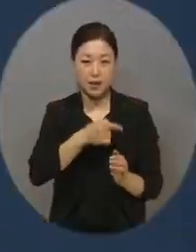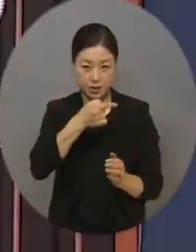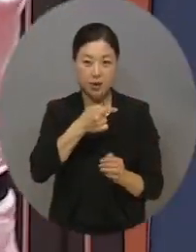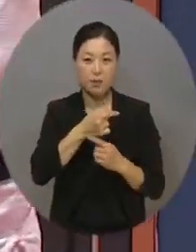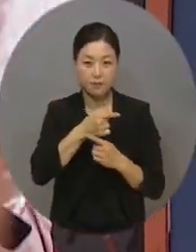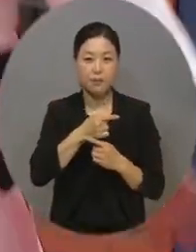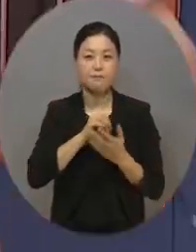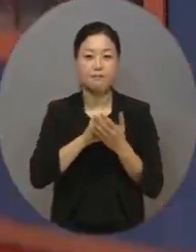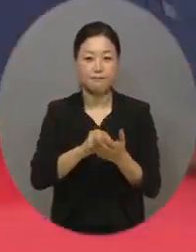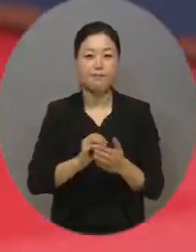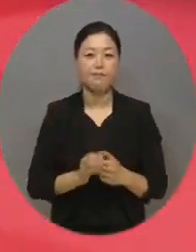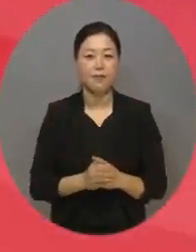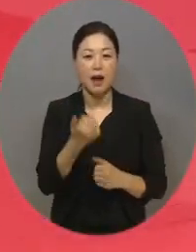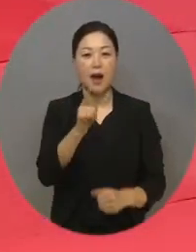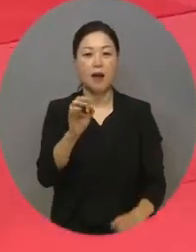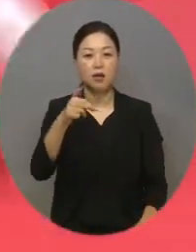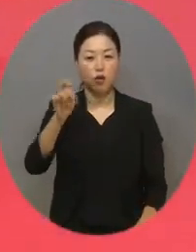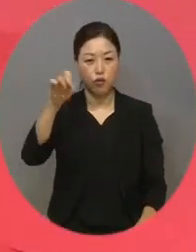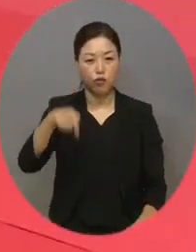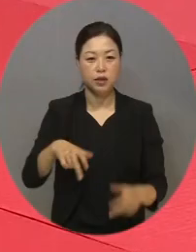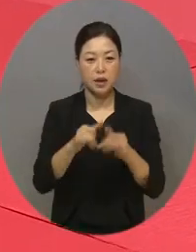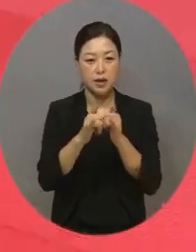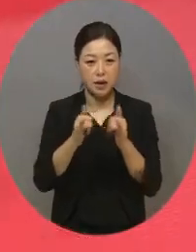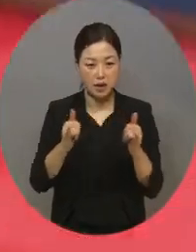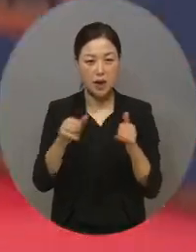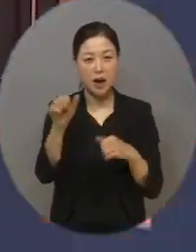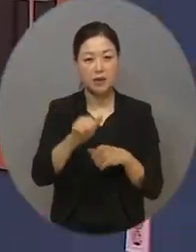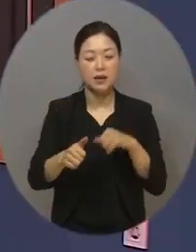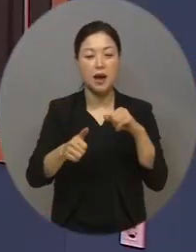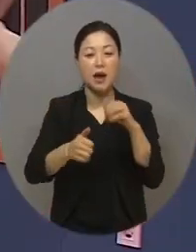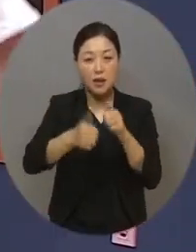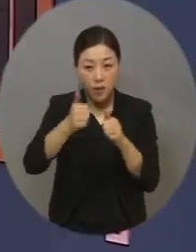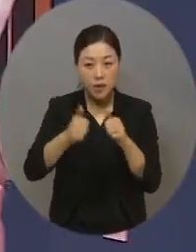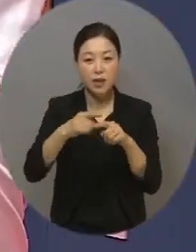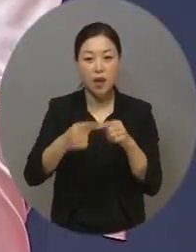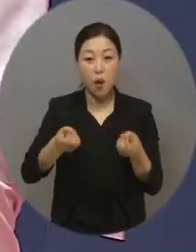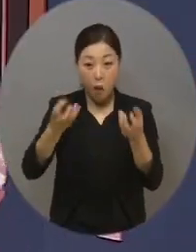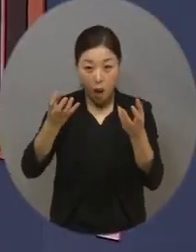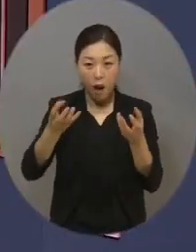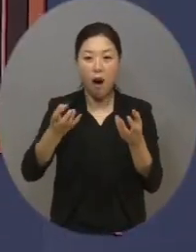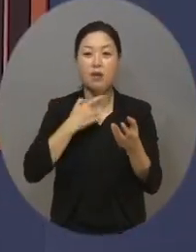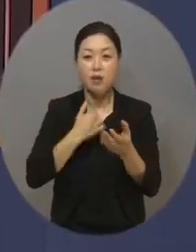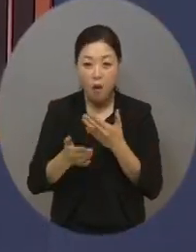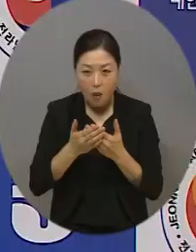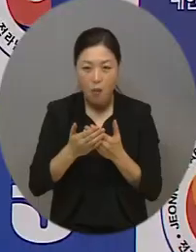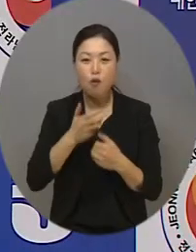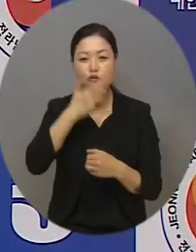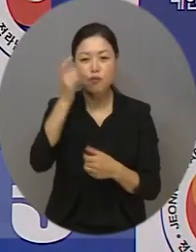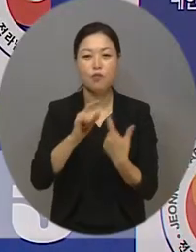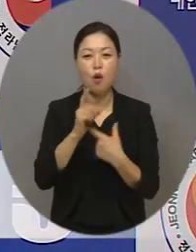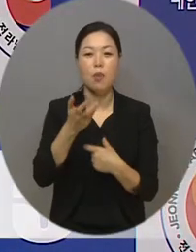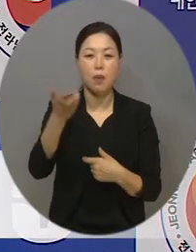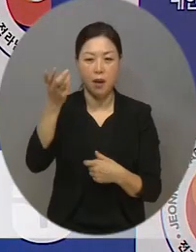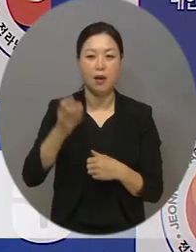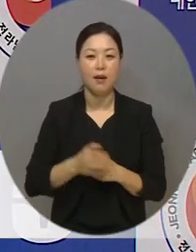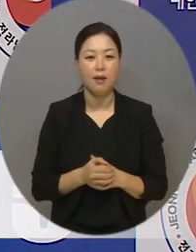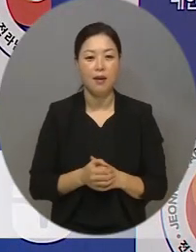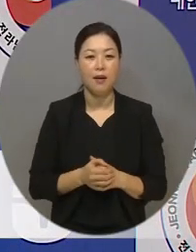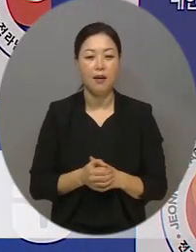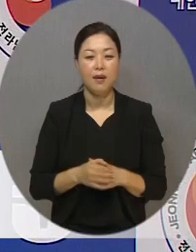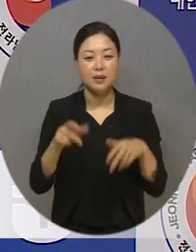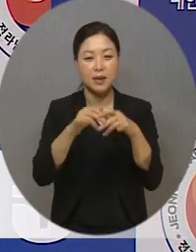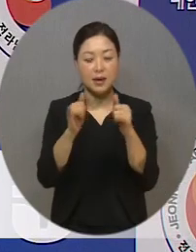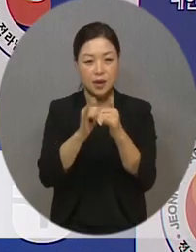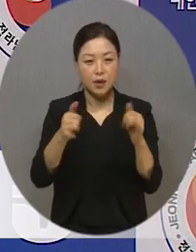선수. 항저우 장애인 아시아 경기 대회를 통해 그의 꿈은 더 커져갔습니다. 네, 패럴림픽